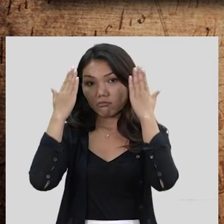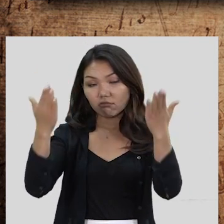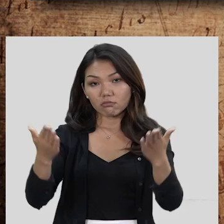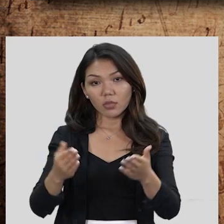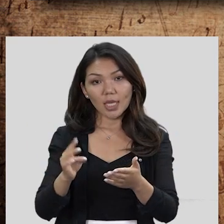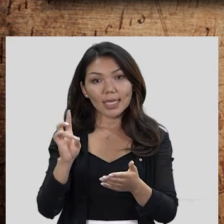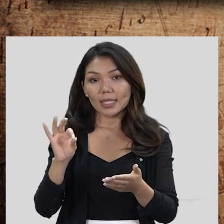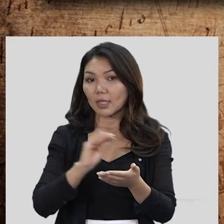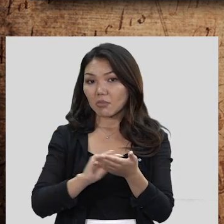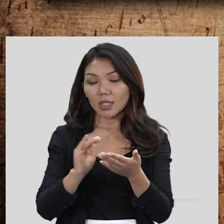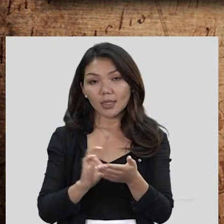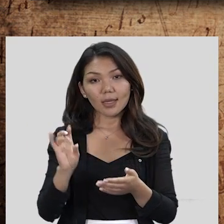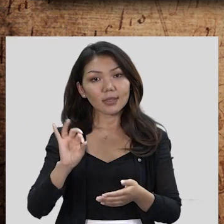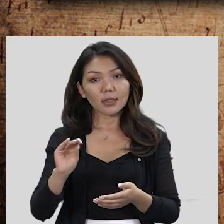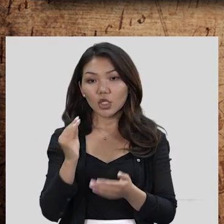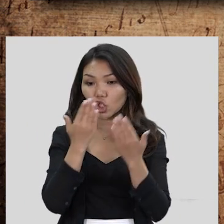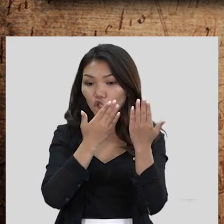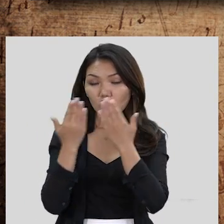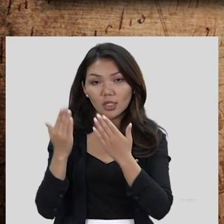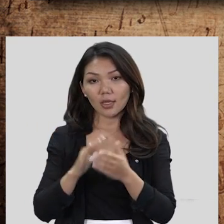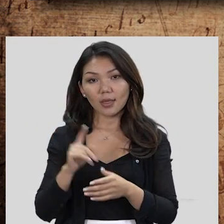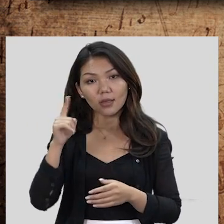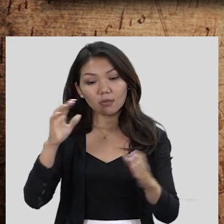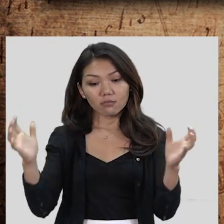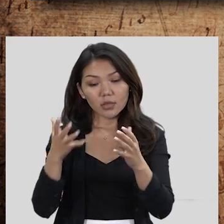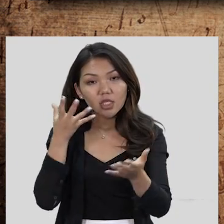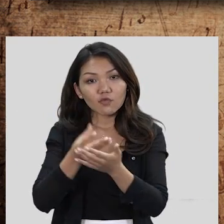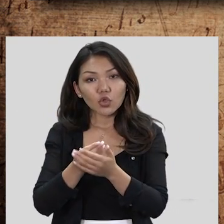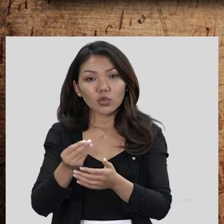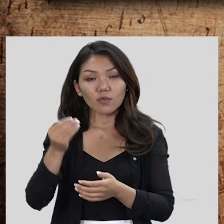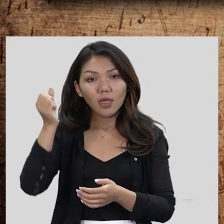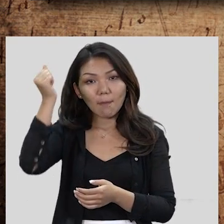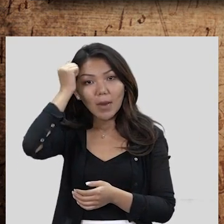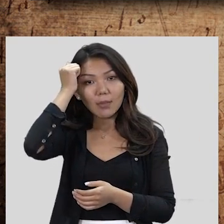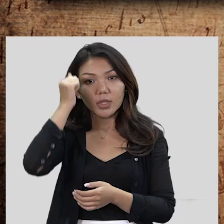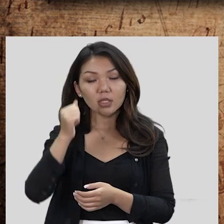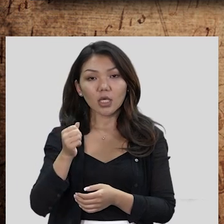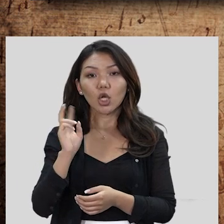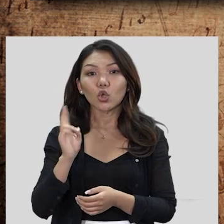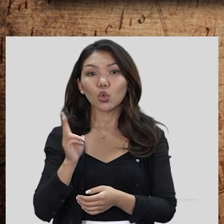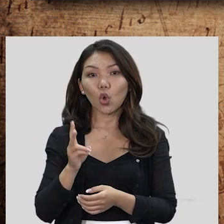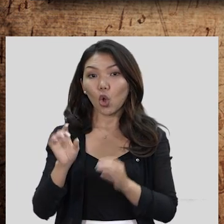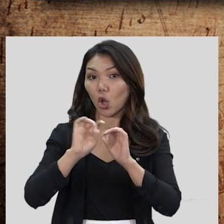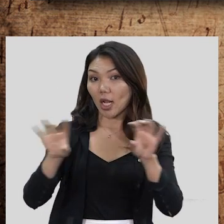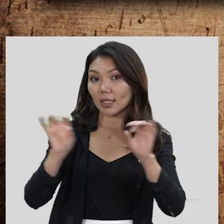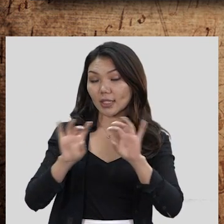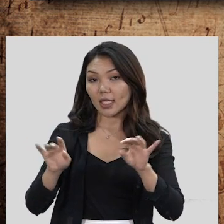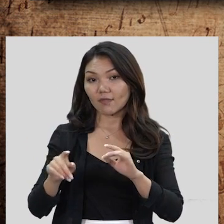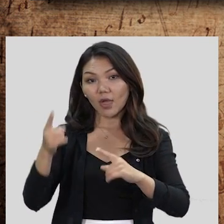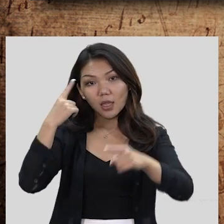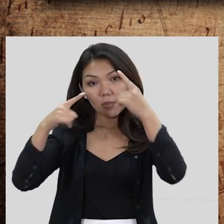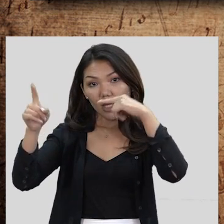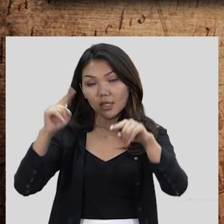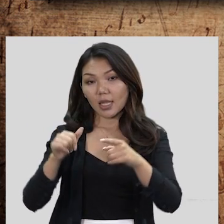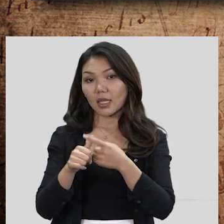свои мысли и законы преданий они хранились своей памяти тех кто раз рассказывал предание назвали